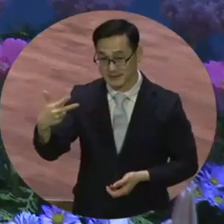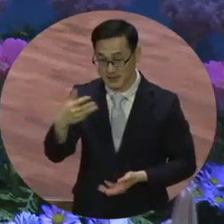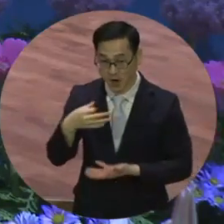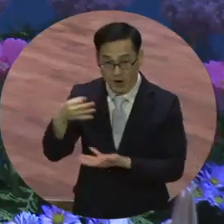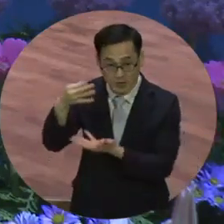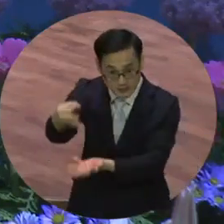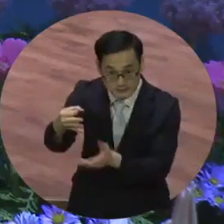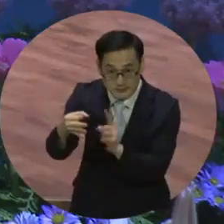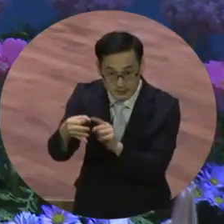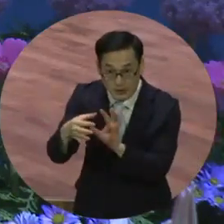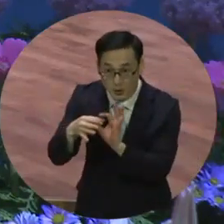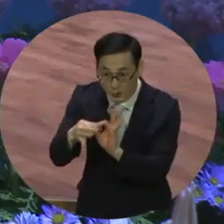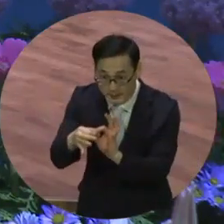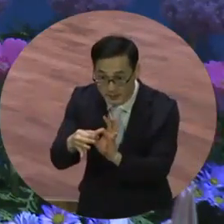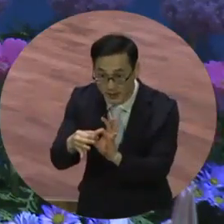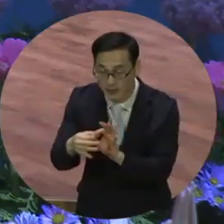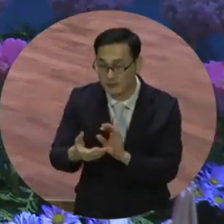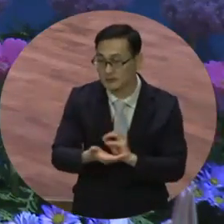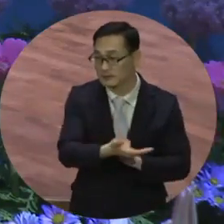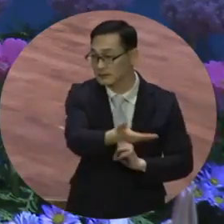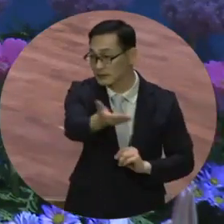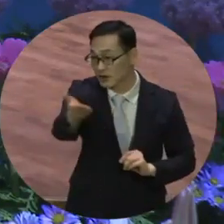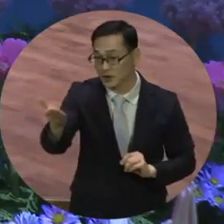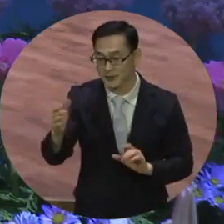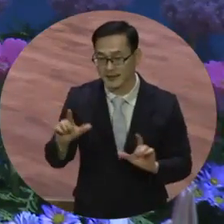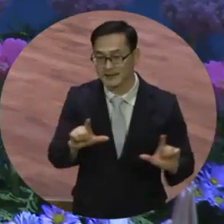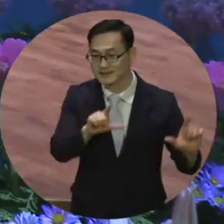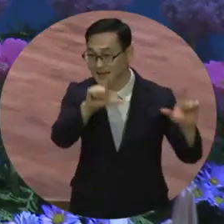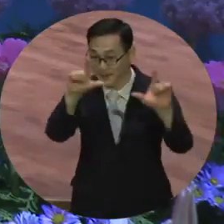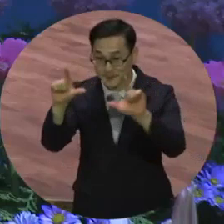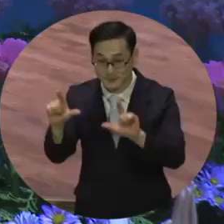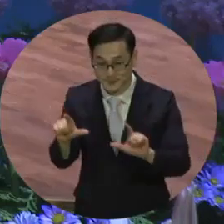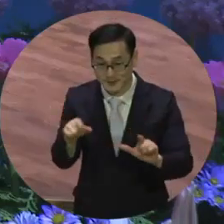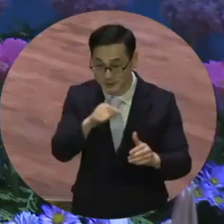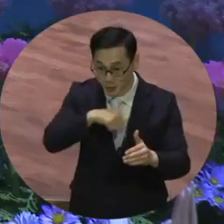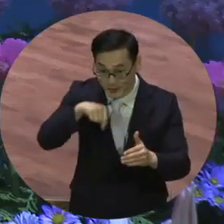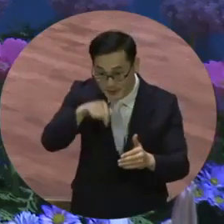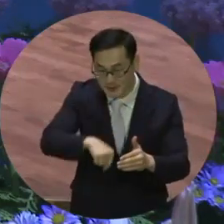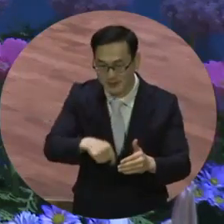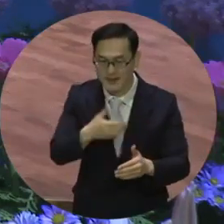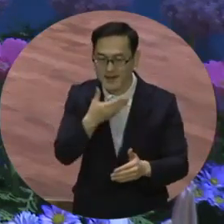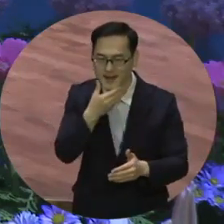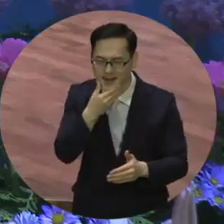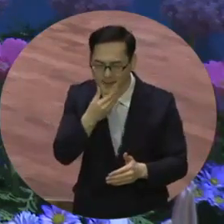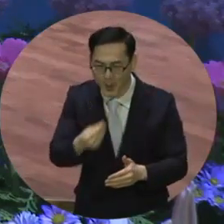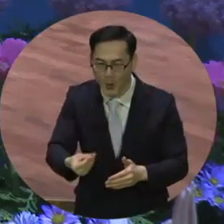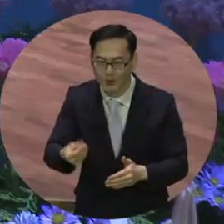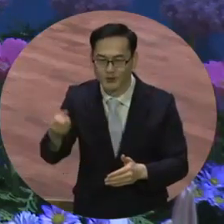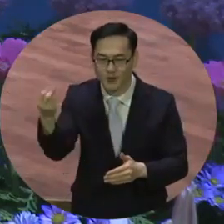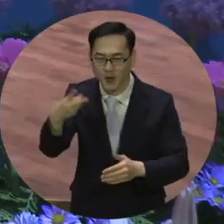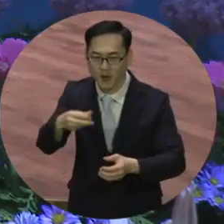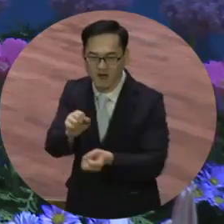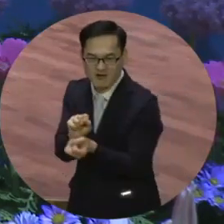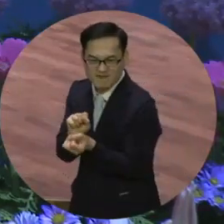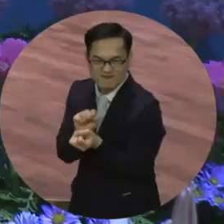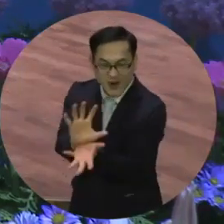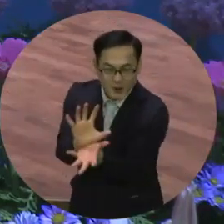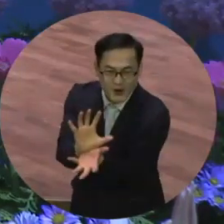작정을 통해서 영계 전 성도의 삶 속에 이런 행복한 무한 도전과